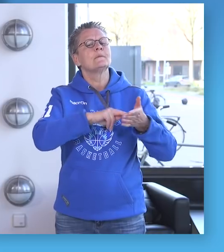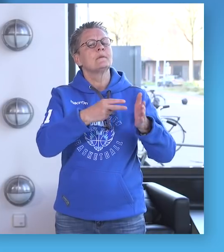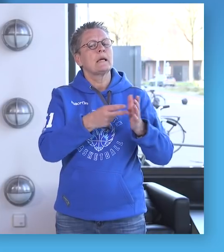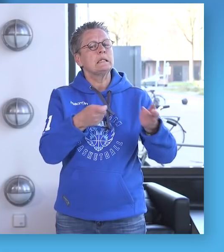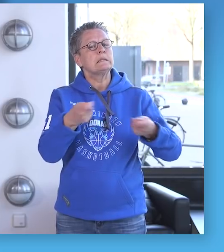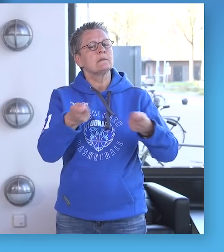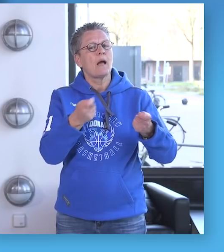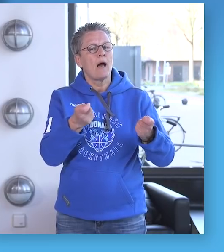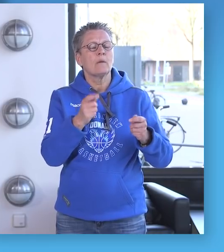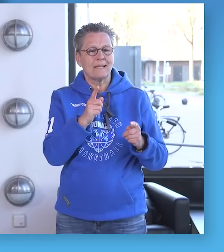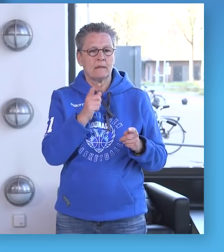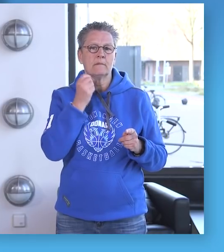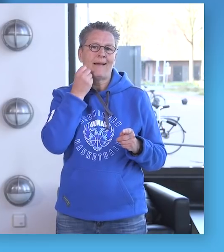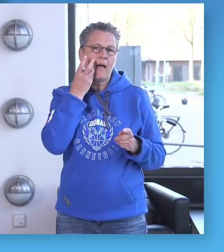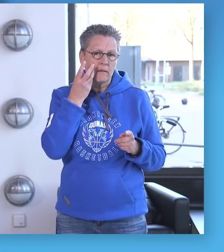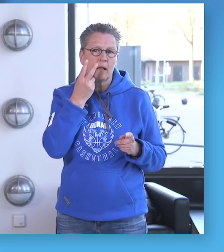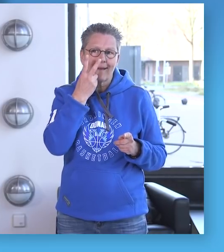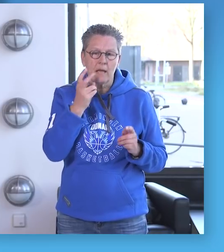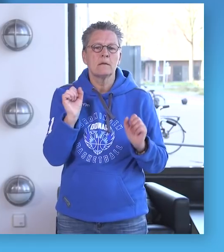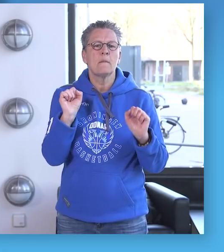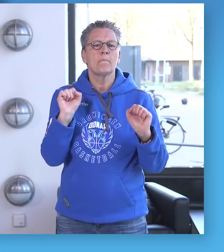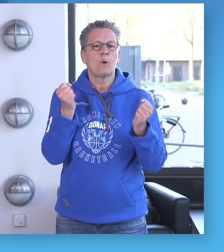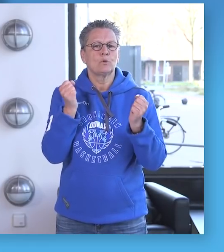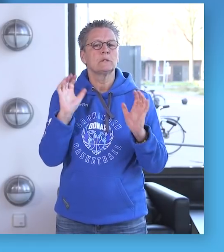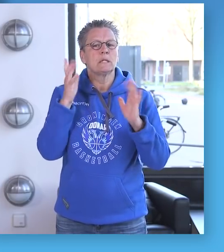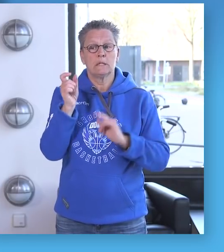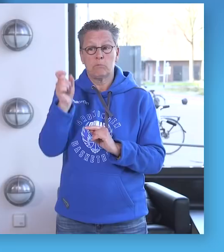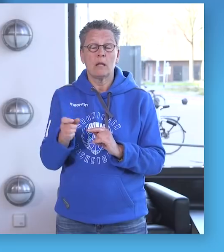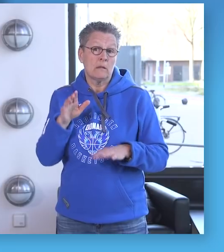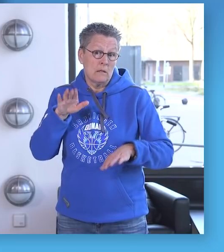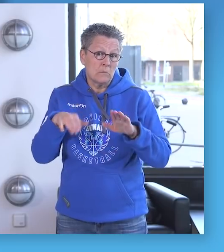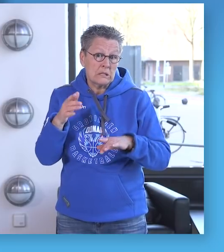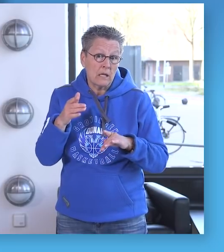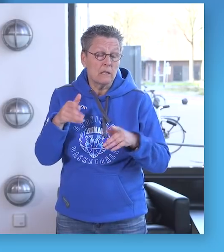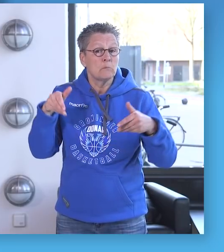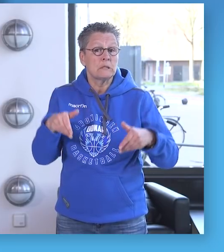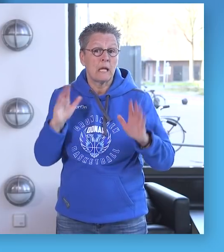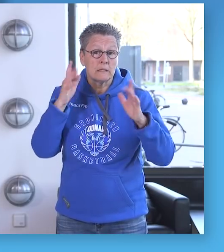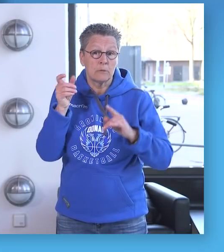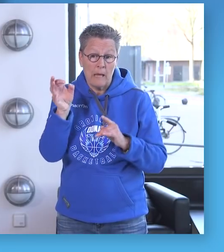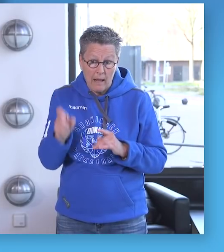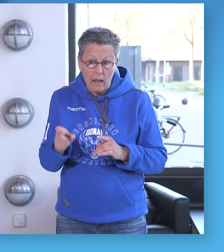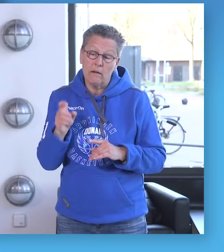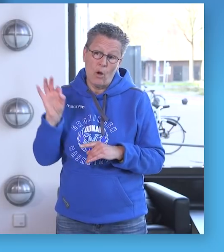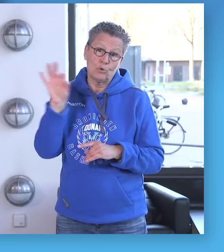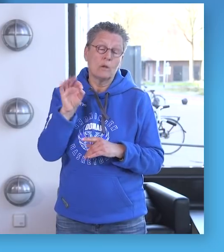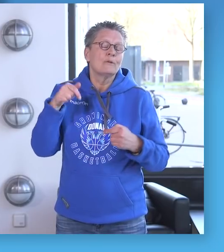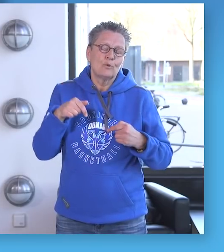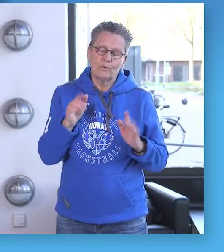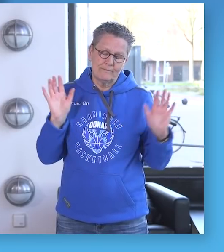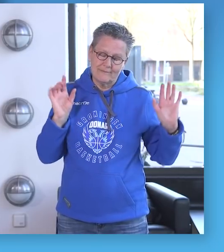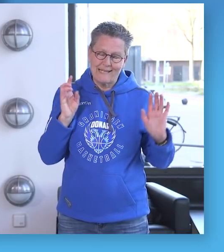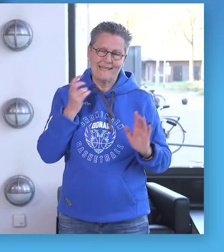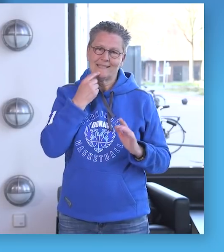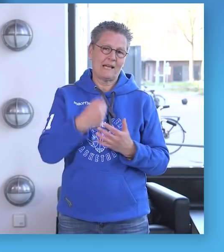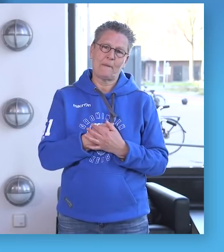Martin kijkt eigenlijk elke dag naar potentiële spelers. En misschien zijn er ook wel bestaande spelers teruggekomen. Kan ik echt eigenlijk nu op dit moment niets over zeggen.